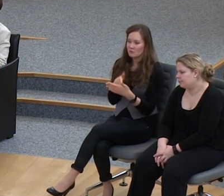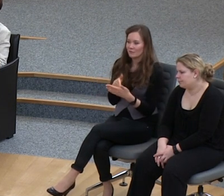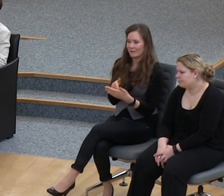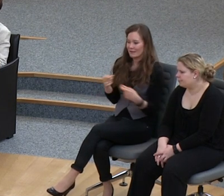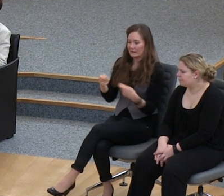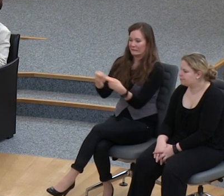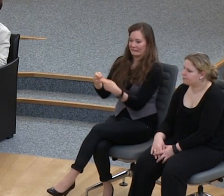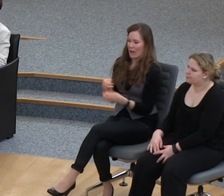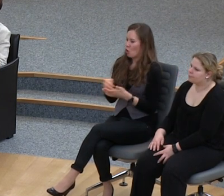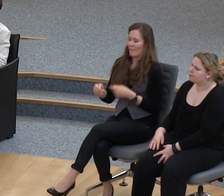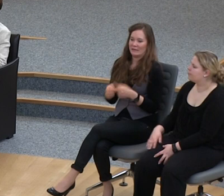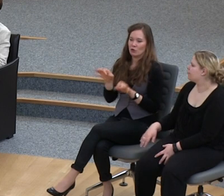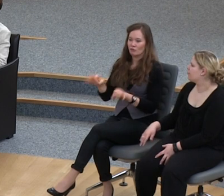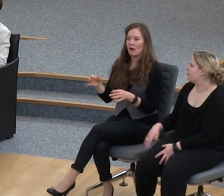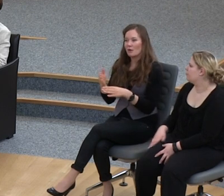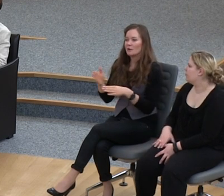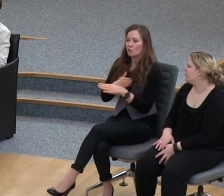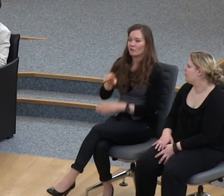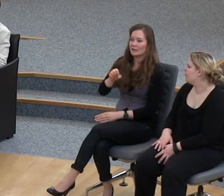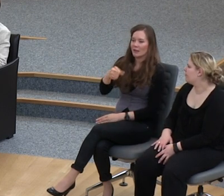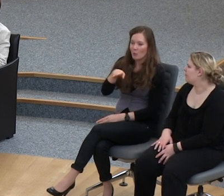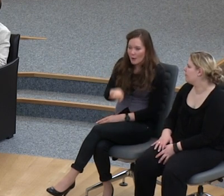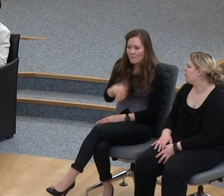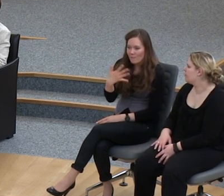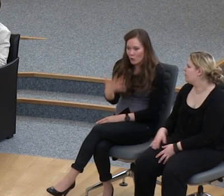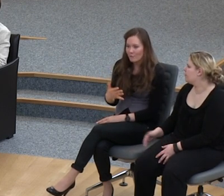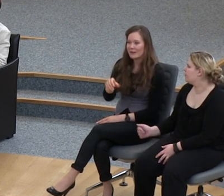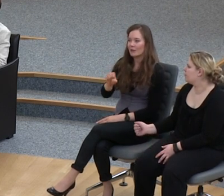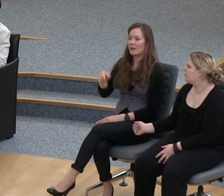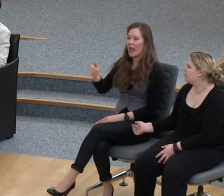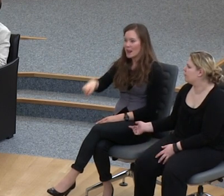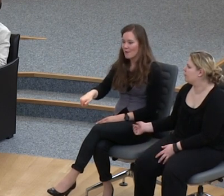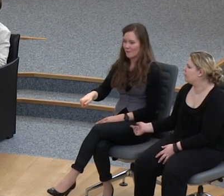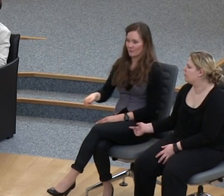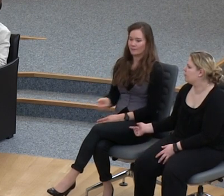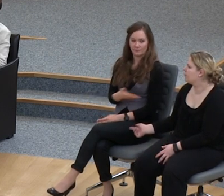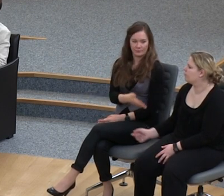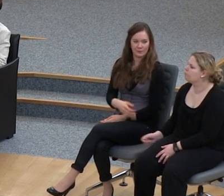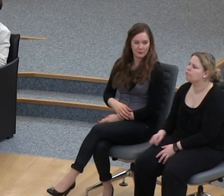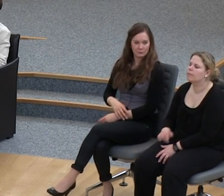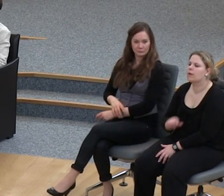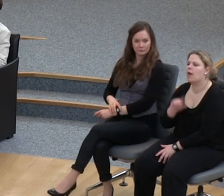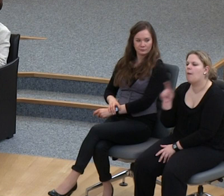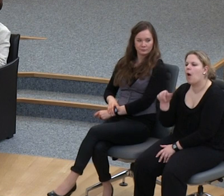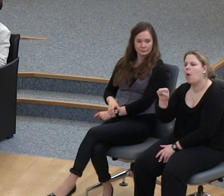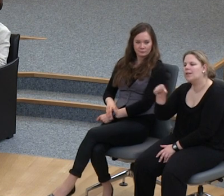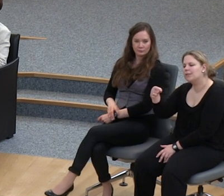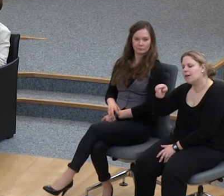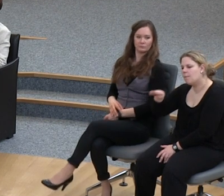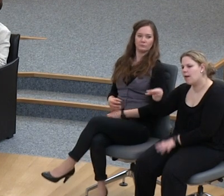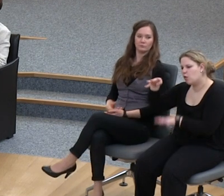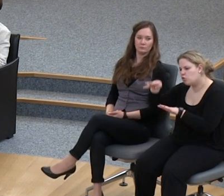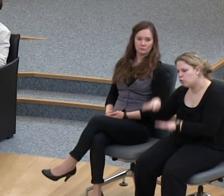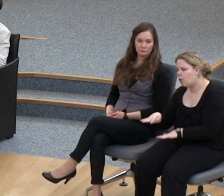die nicht gut laufen zwischen SGB 5 und SGB 11, aber auch SGB 9 und